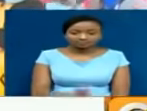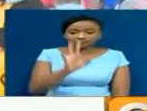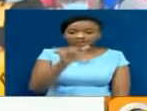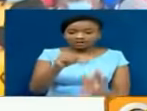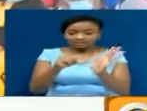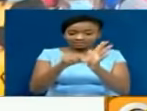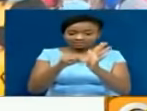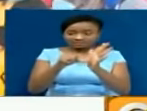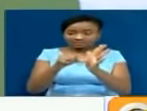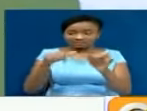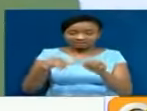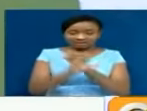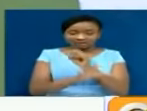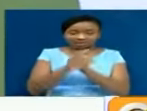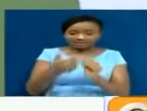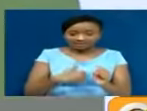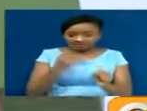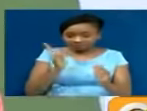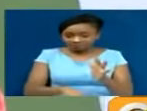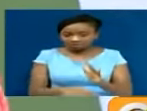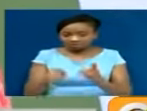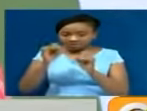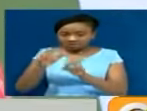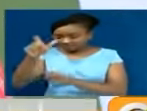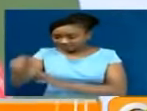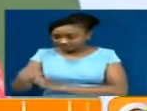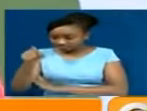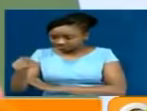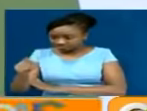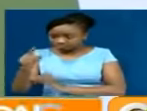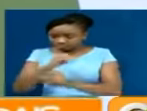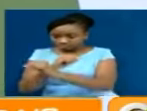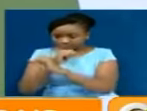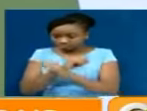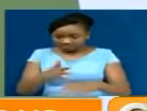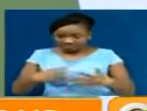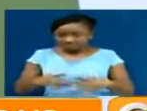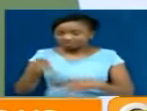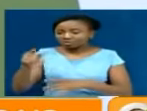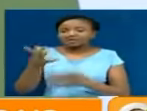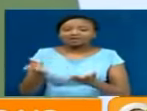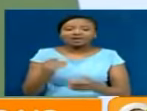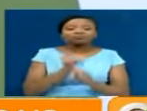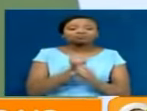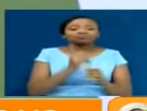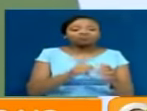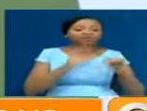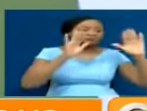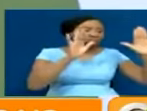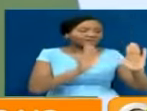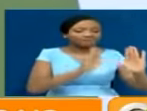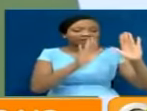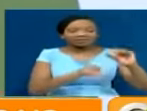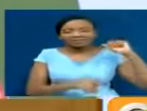Shida ambayo iko Kenya hii ni kwamba yule ambaye angesimamia mambo ya usalama anafanya siasa ya bure